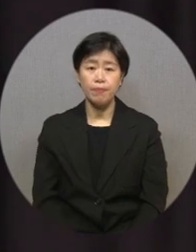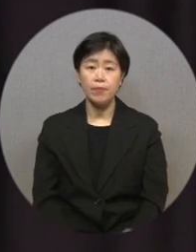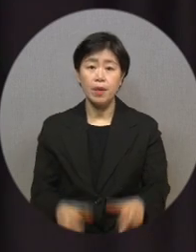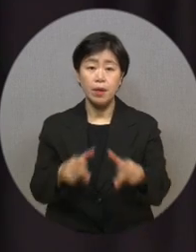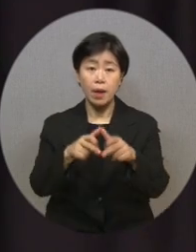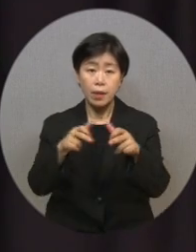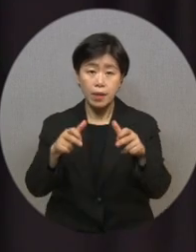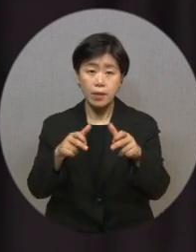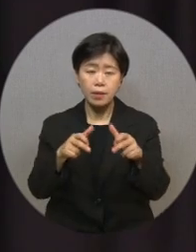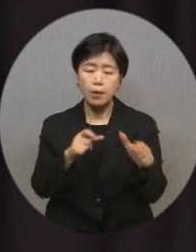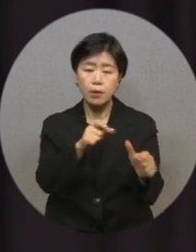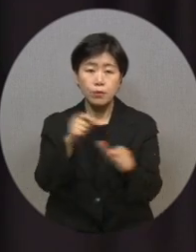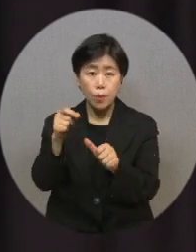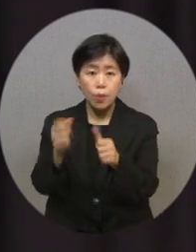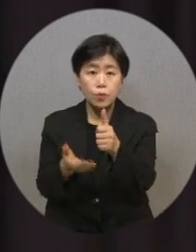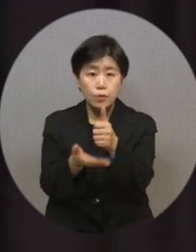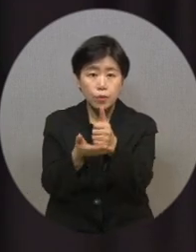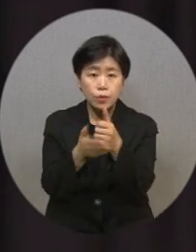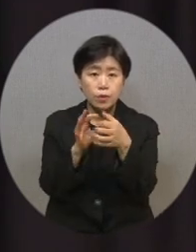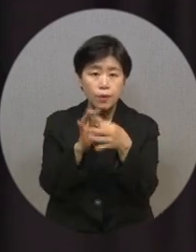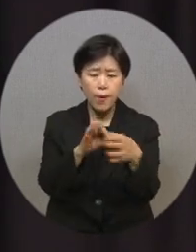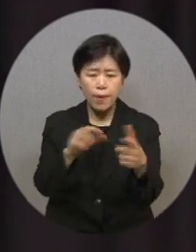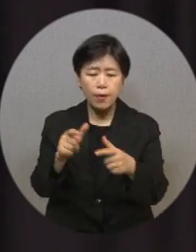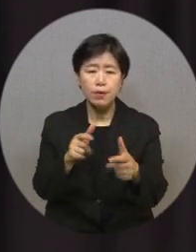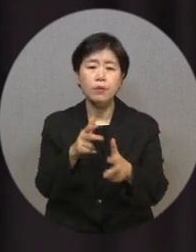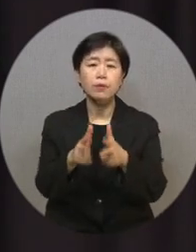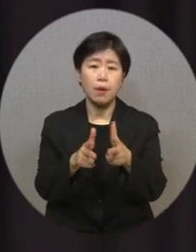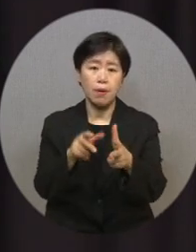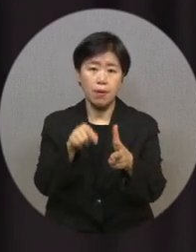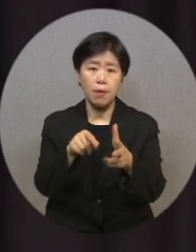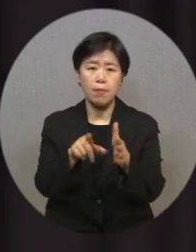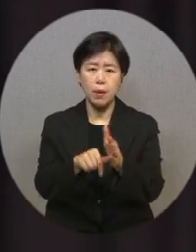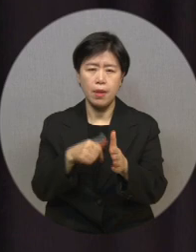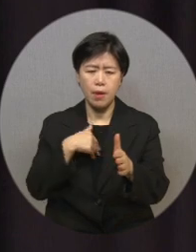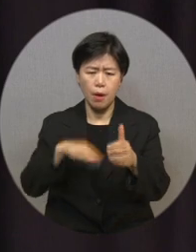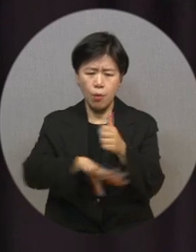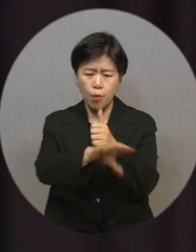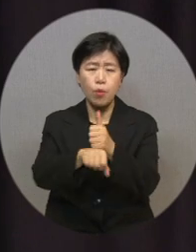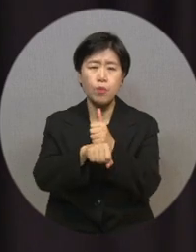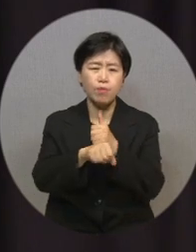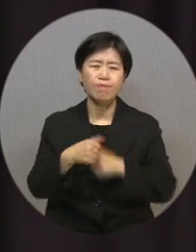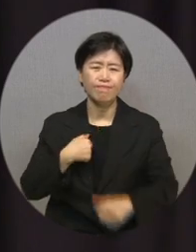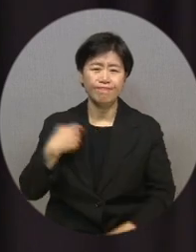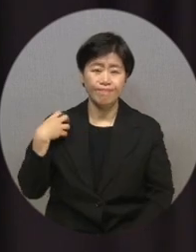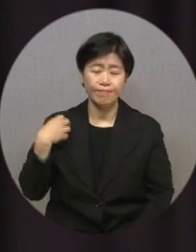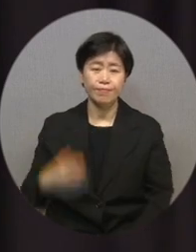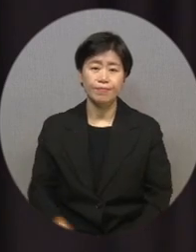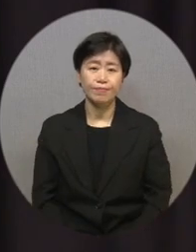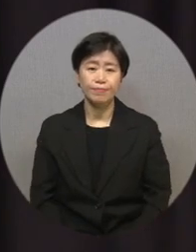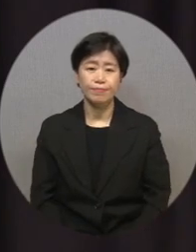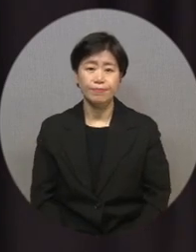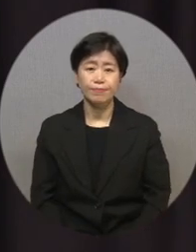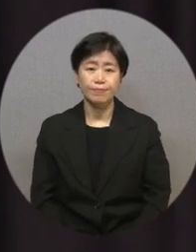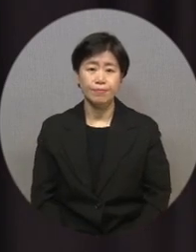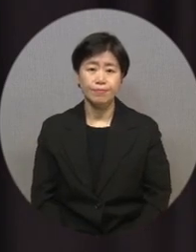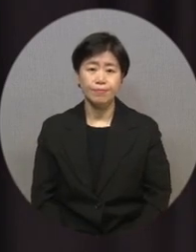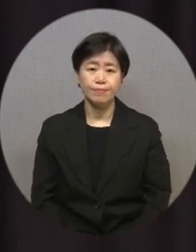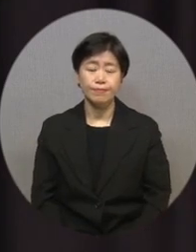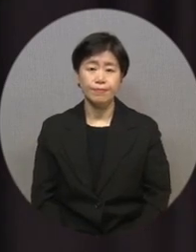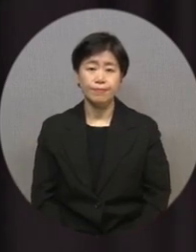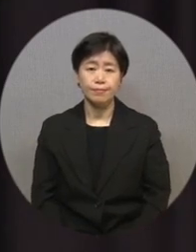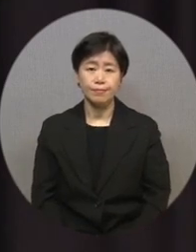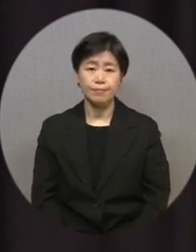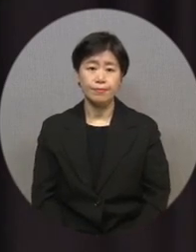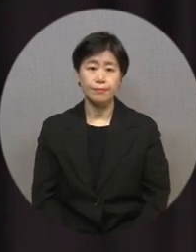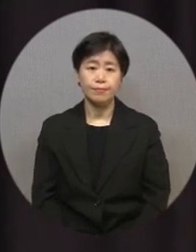사업을 총괄하고 있는 이사라고 어 생각하시면 좋을 것 같습니다 어 저희가 이제 고객으로 어